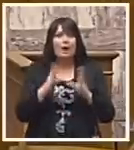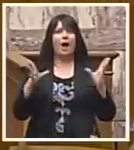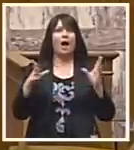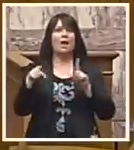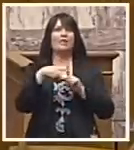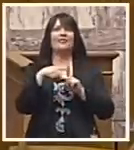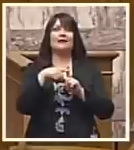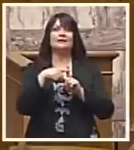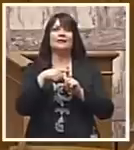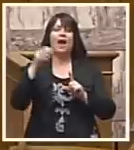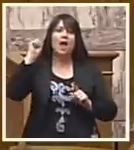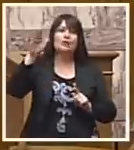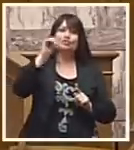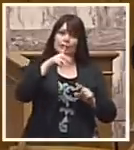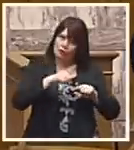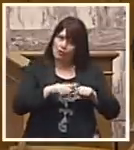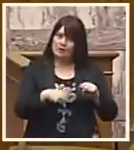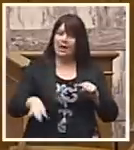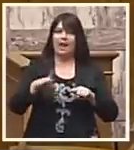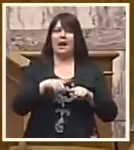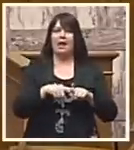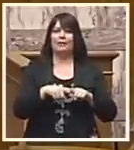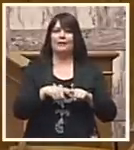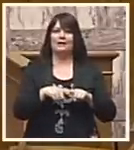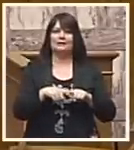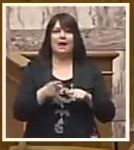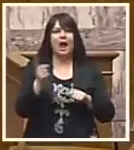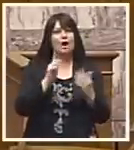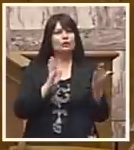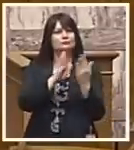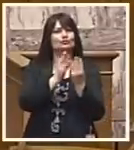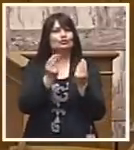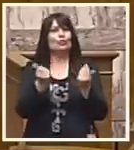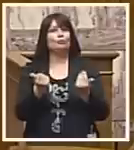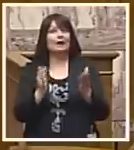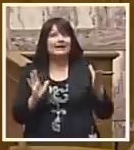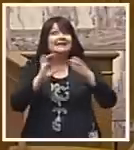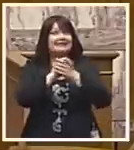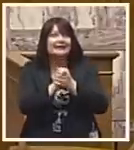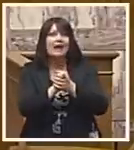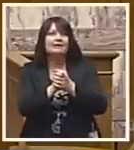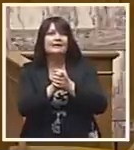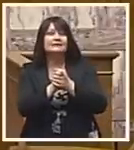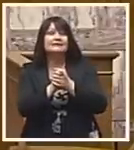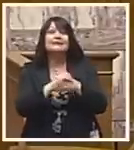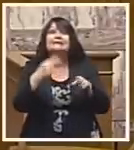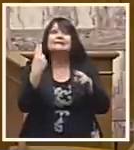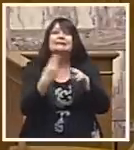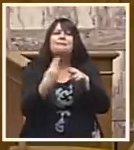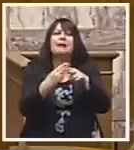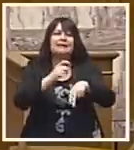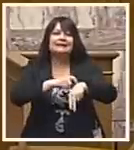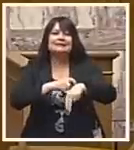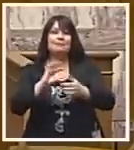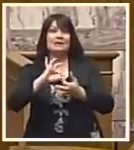διεθνώς και στην Ελλάδα με μια διαφορετική προσέγγιση των κομμάτων. Σκεφτείτε την ιστορικότητα μιας παρόμοιας